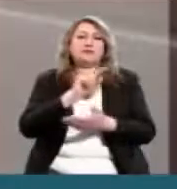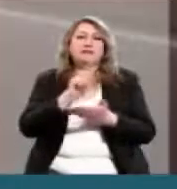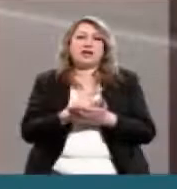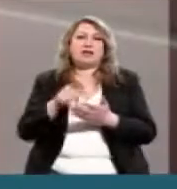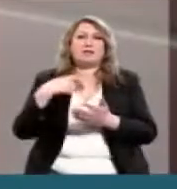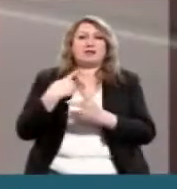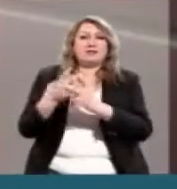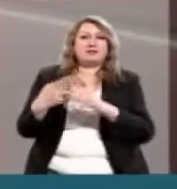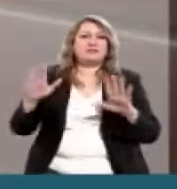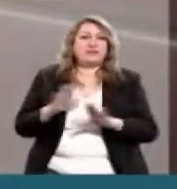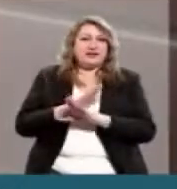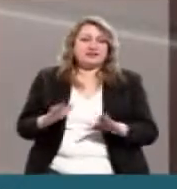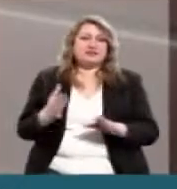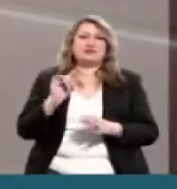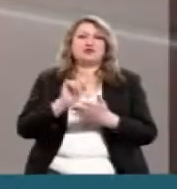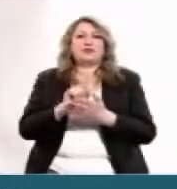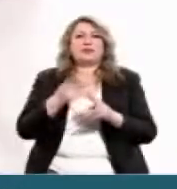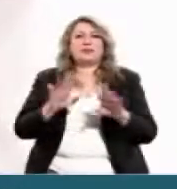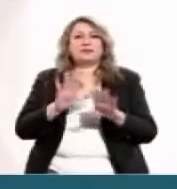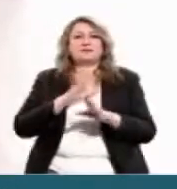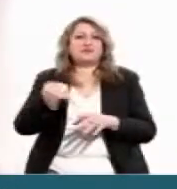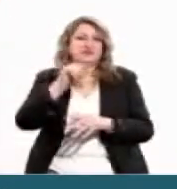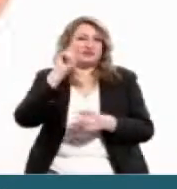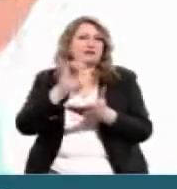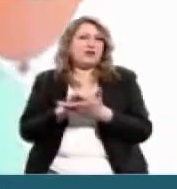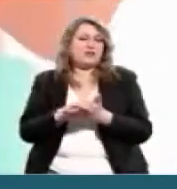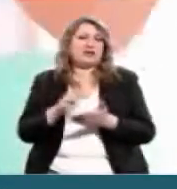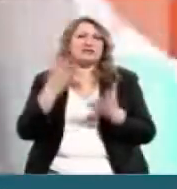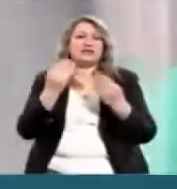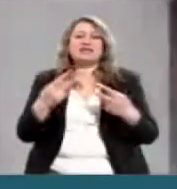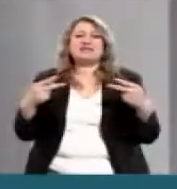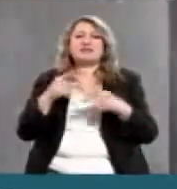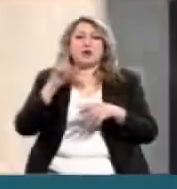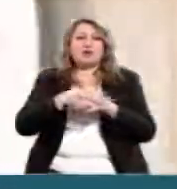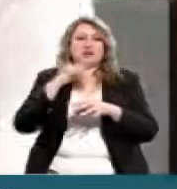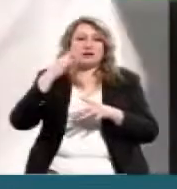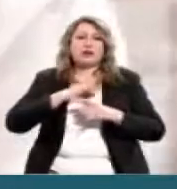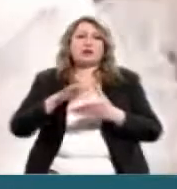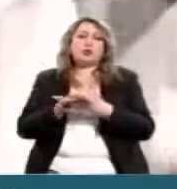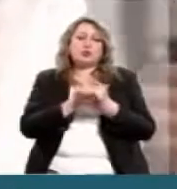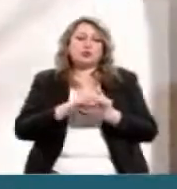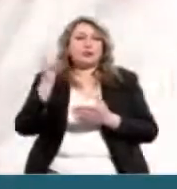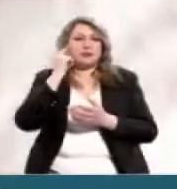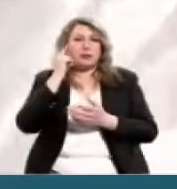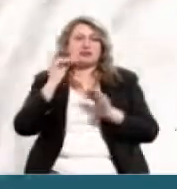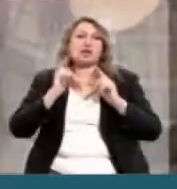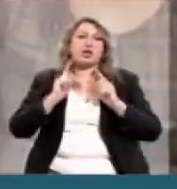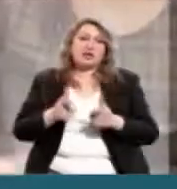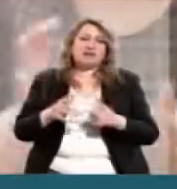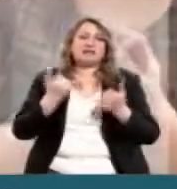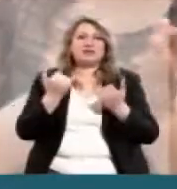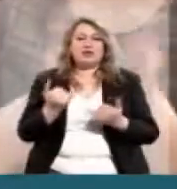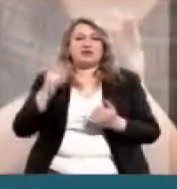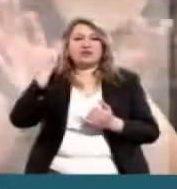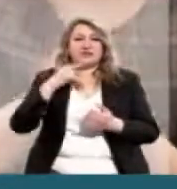мне подпевать, и чтобы эта песня была им знакома. День единства народа Казахстана – праздник дружбы, понимания и согласия.